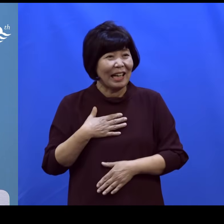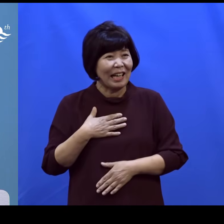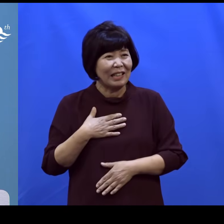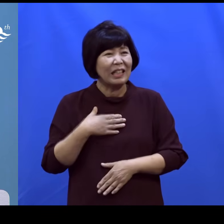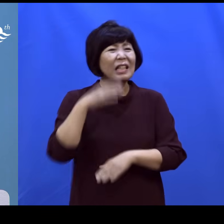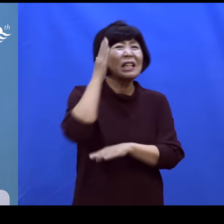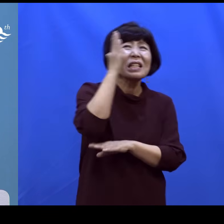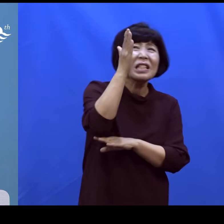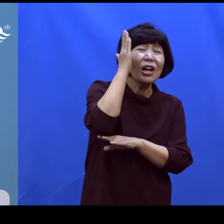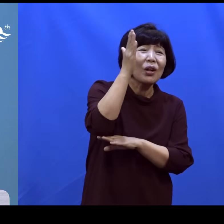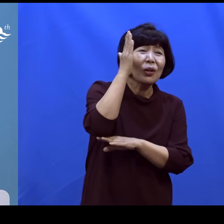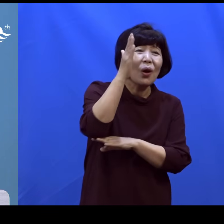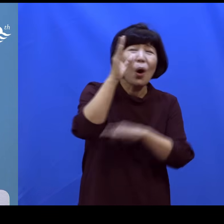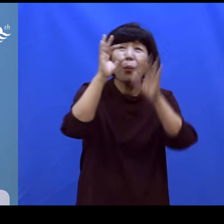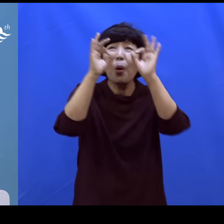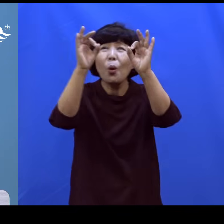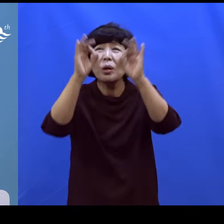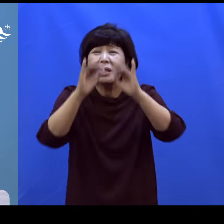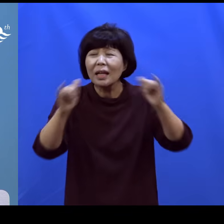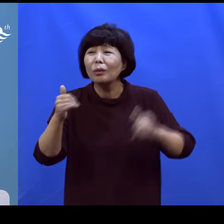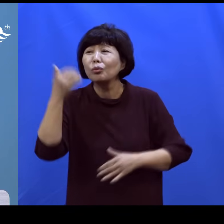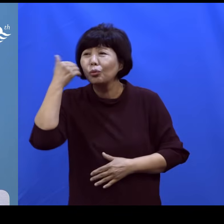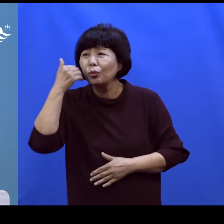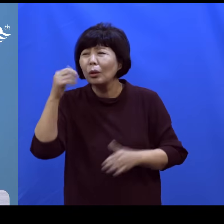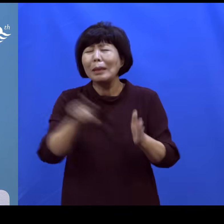누가 들어야 되느냐? 안 믿는 사람이 들어야 돼요.